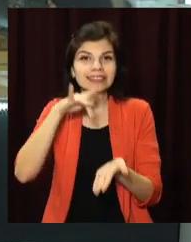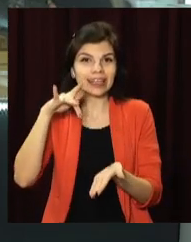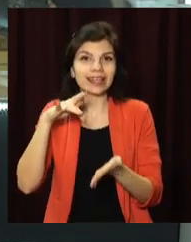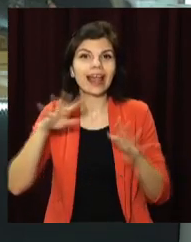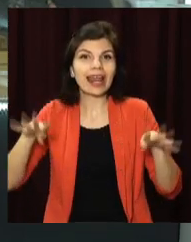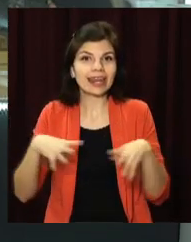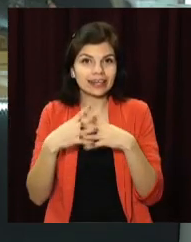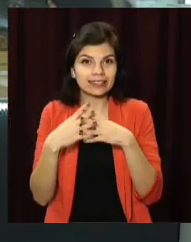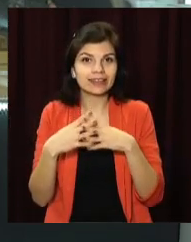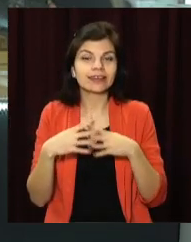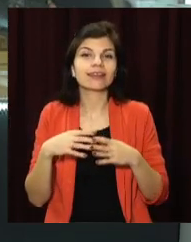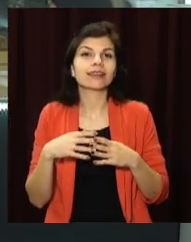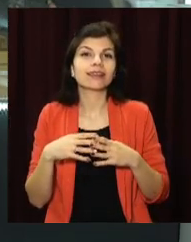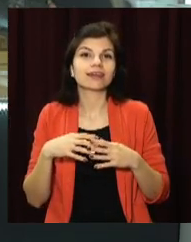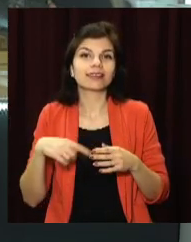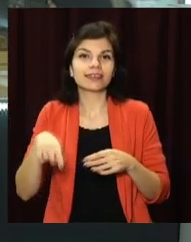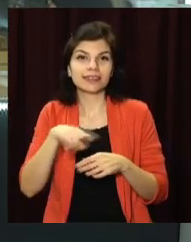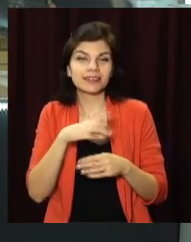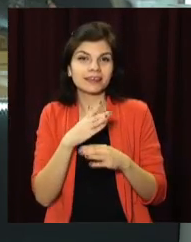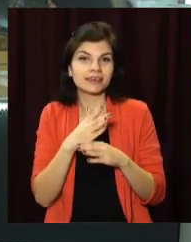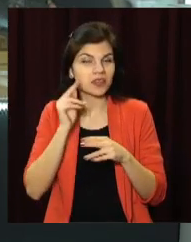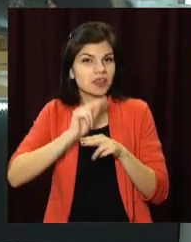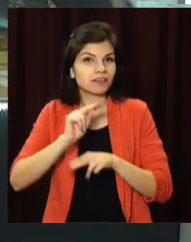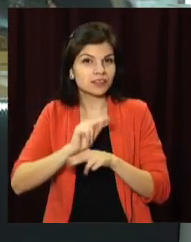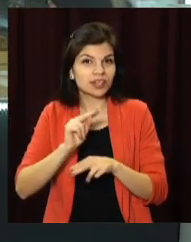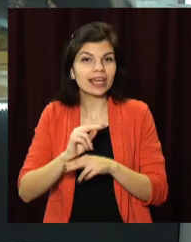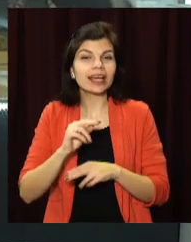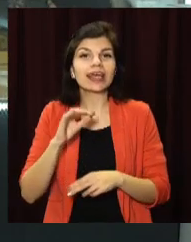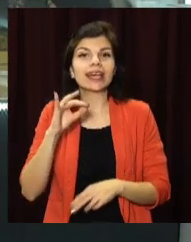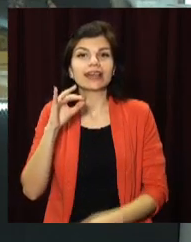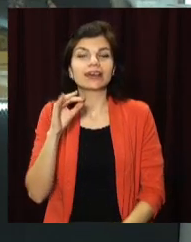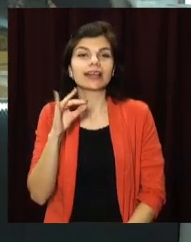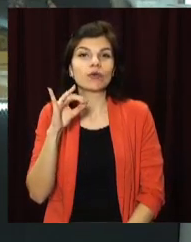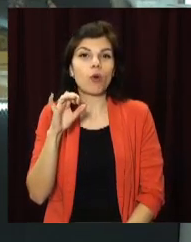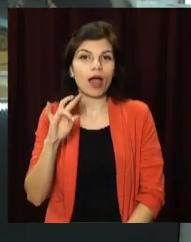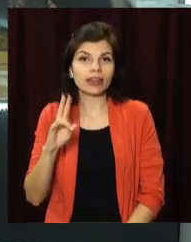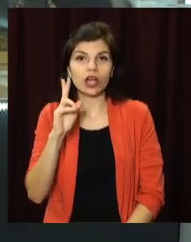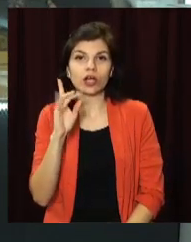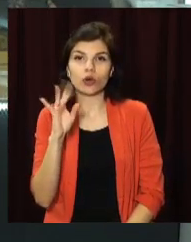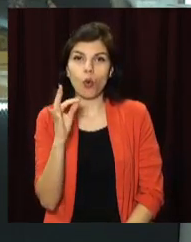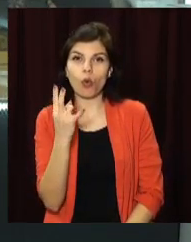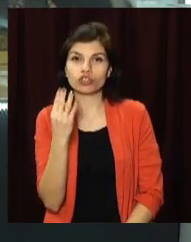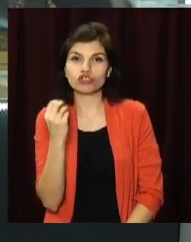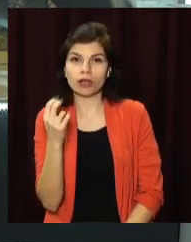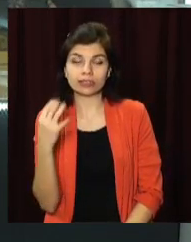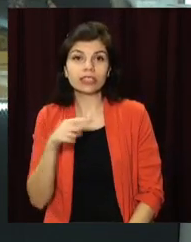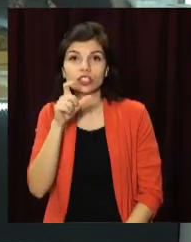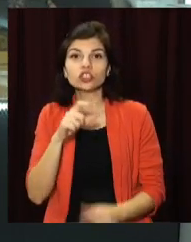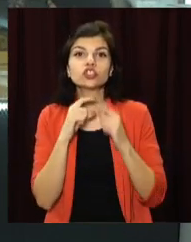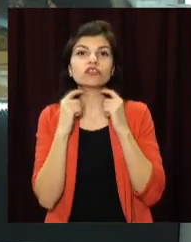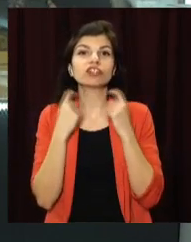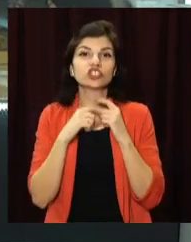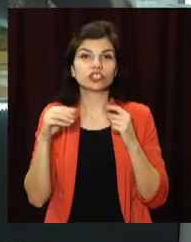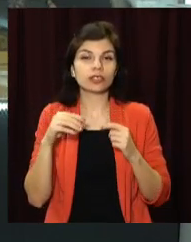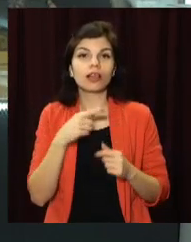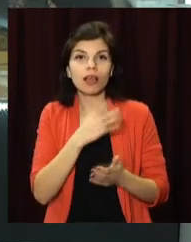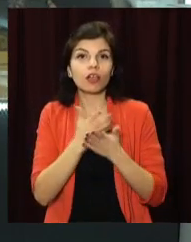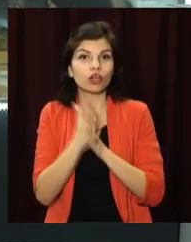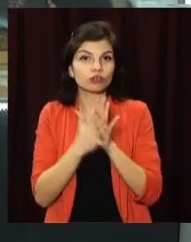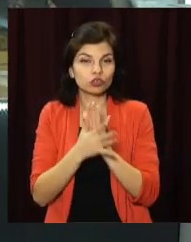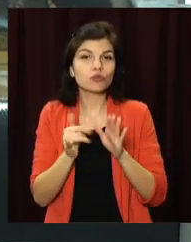терапії та інклюзивного навчання імені Іоанна Кронштадтського. Один із тутешніх священиків володіє мовою жестів та допомагає людям із